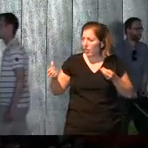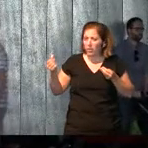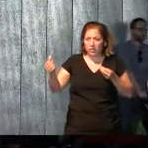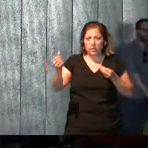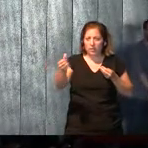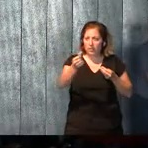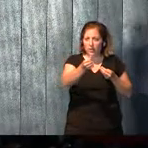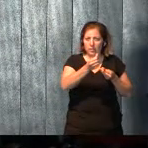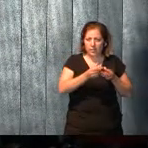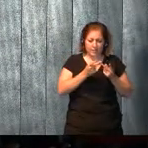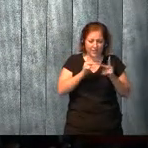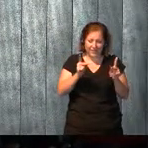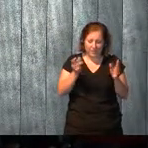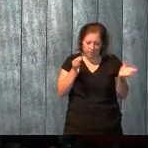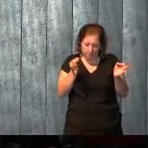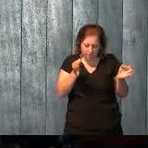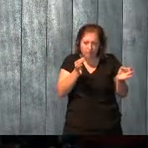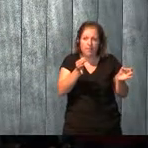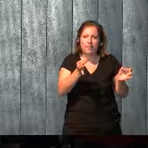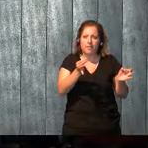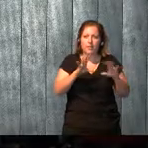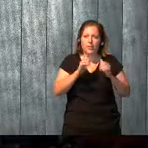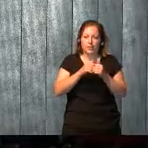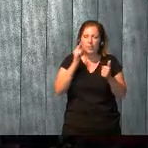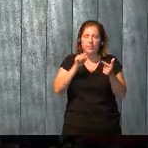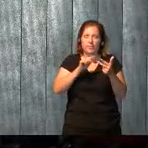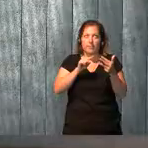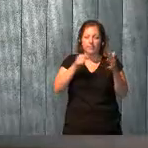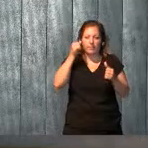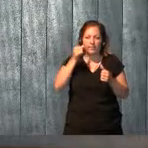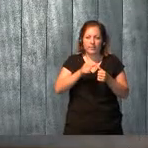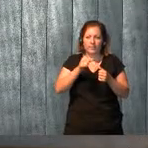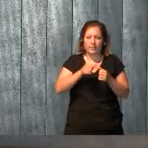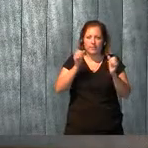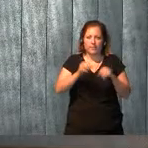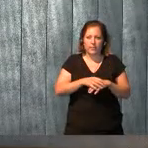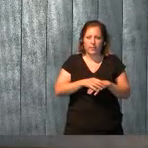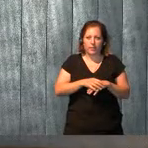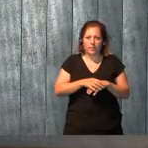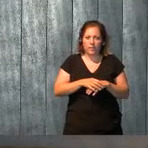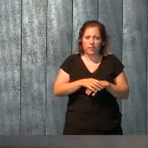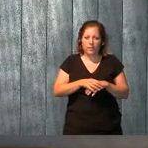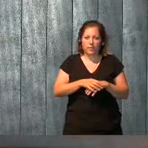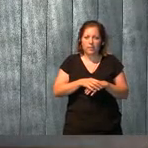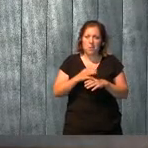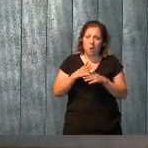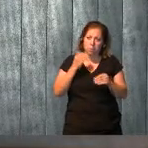son côté sa vie en fonction, en tenant compte de tous ces éléments. J'ai beaucoup appris en